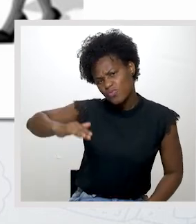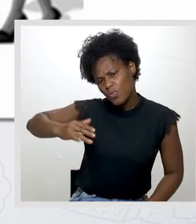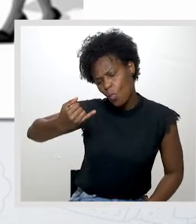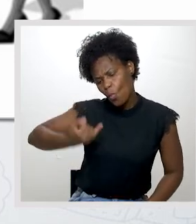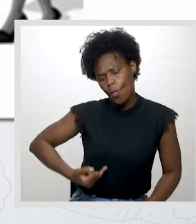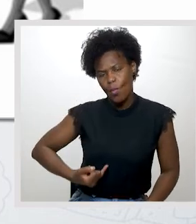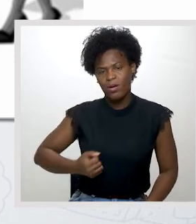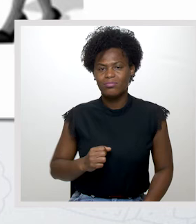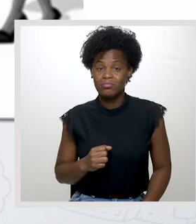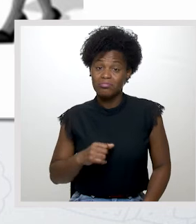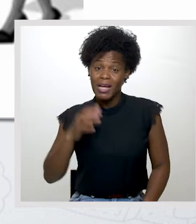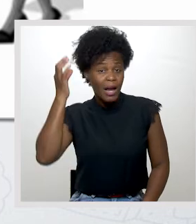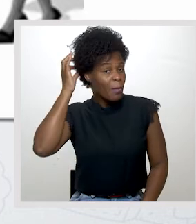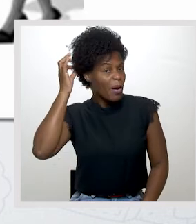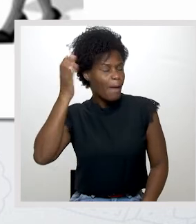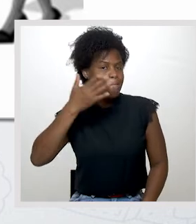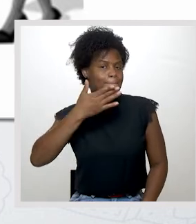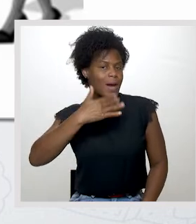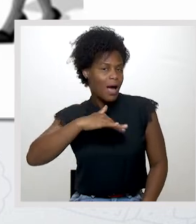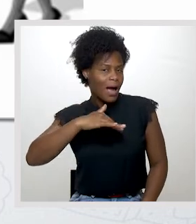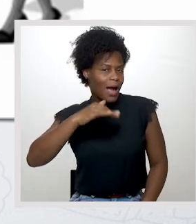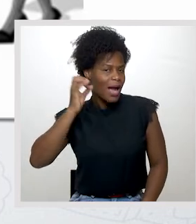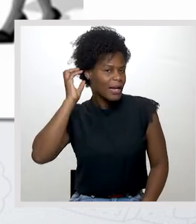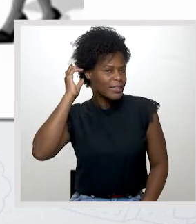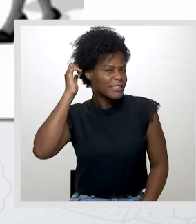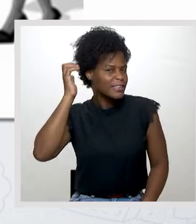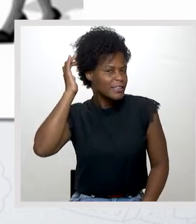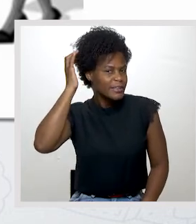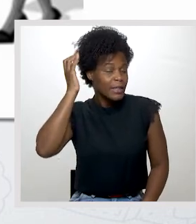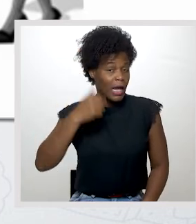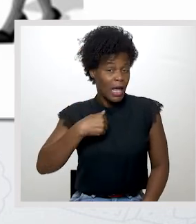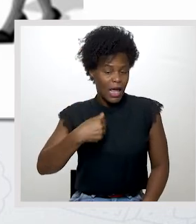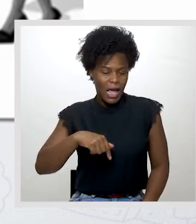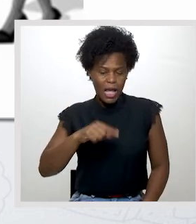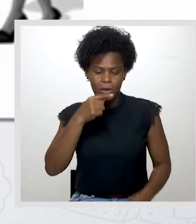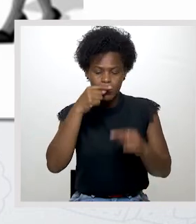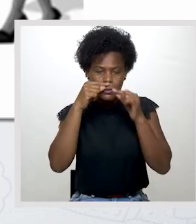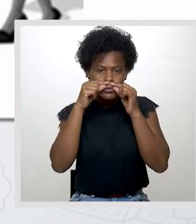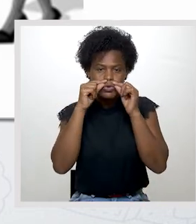maigre. Mes cheveux sont blancs et gris. J'ai une moustache.